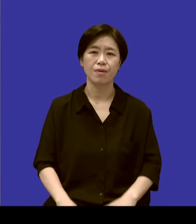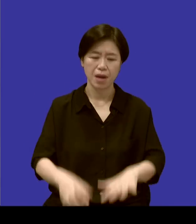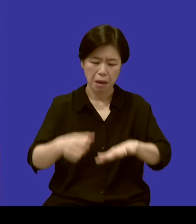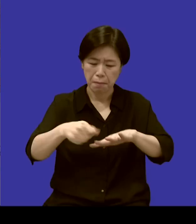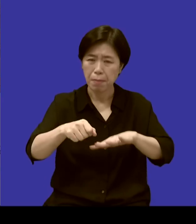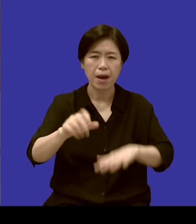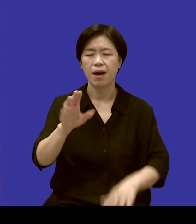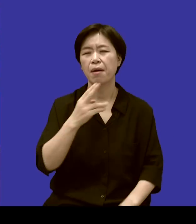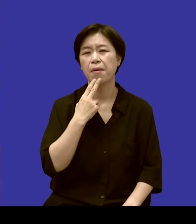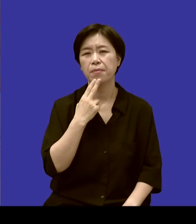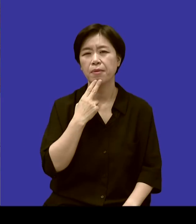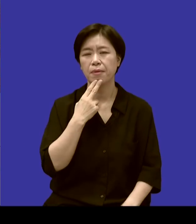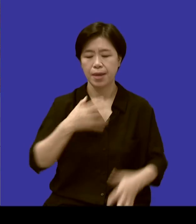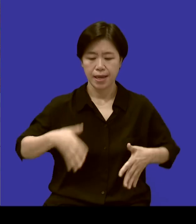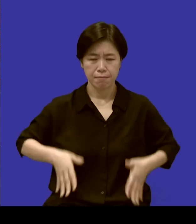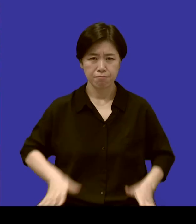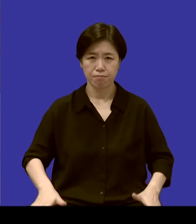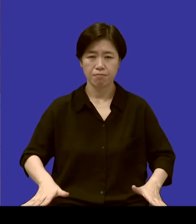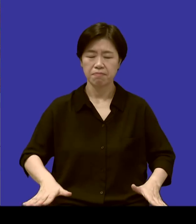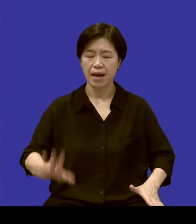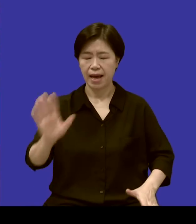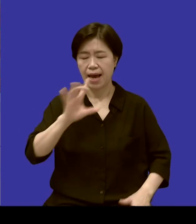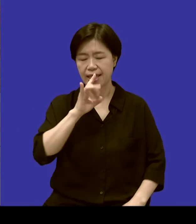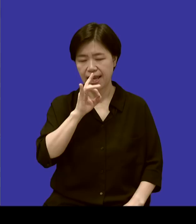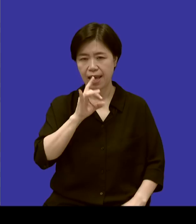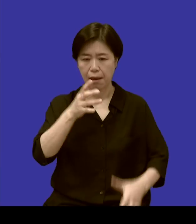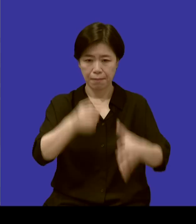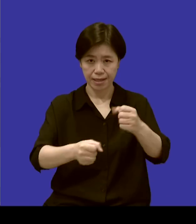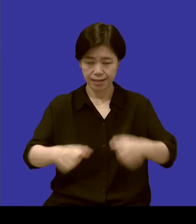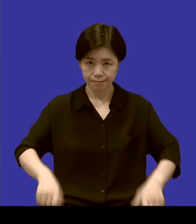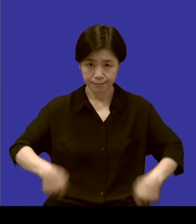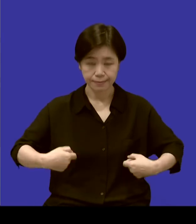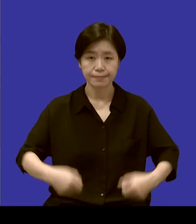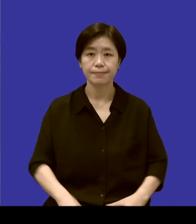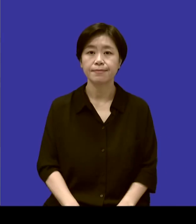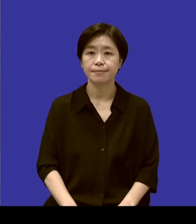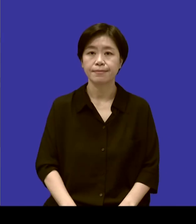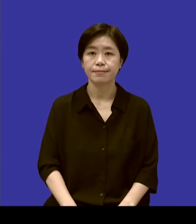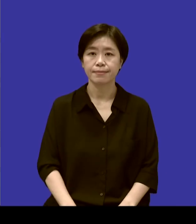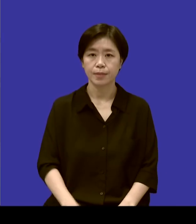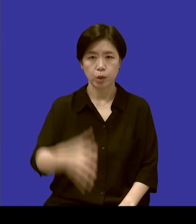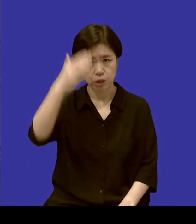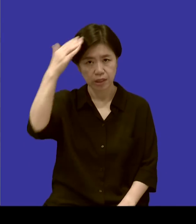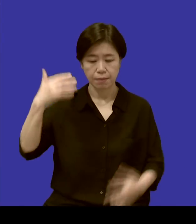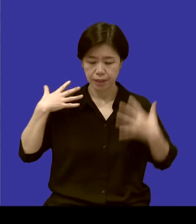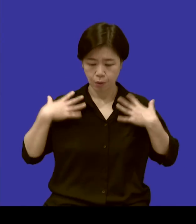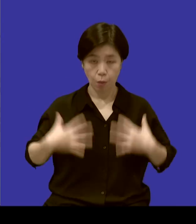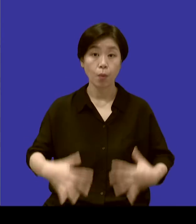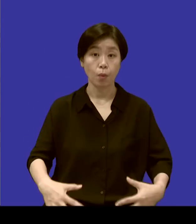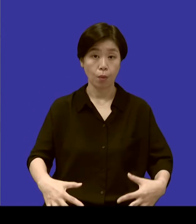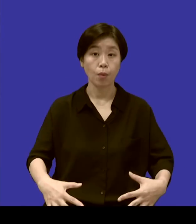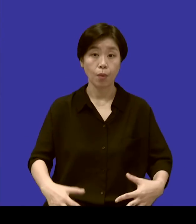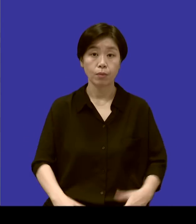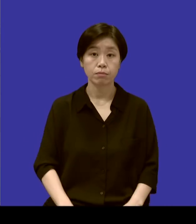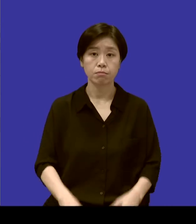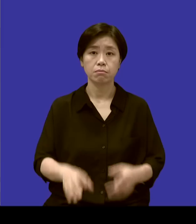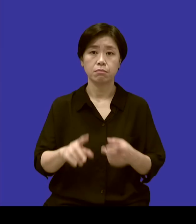하게 돼 있어요. 악세사리도 안 하고 치마 못 입고 예. 그다음에 항상 어두운 옷을 입고 네, 네.